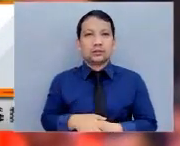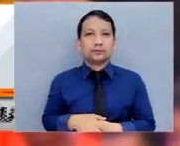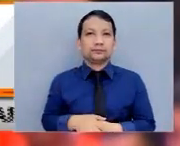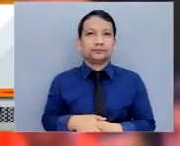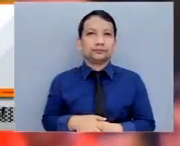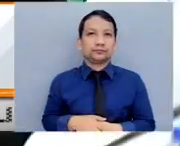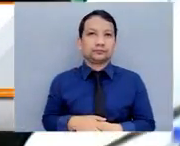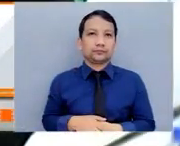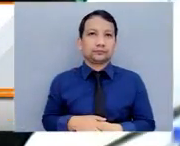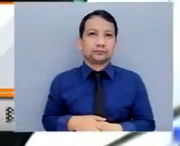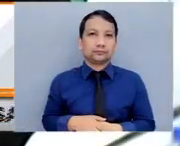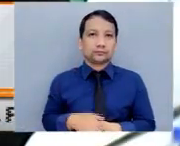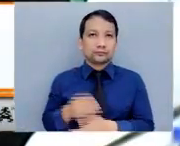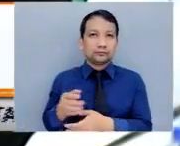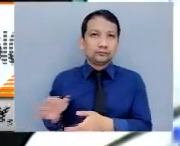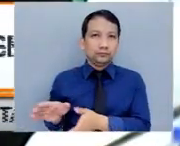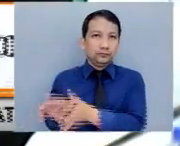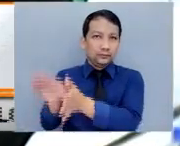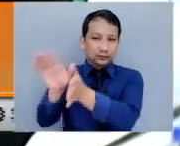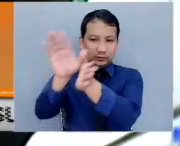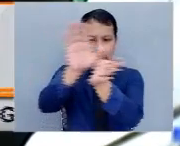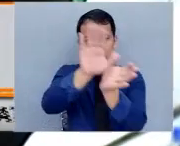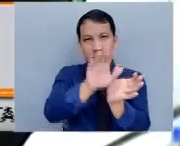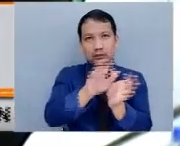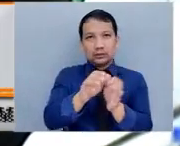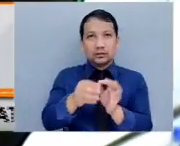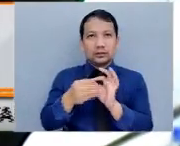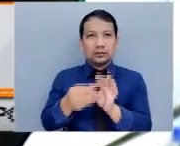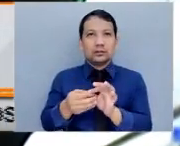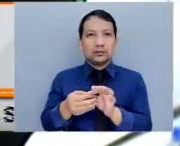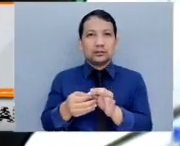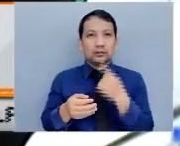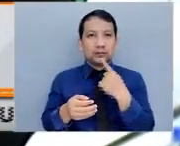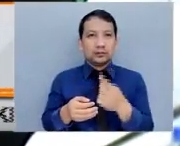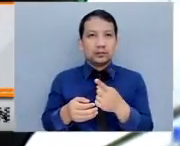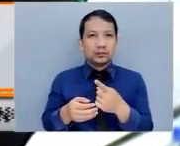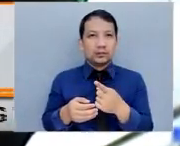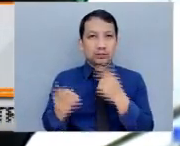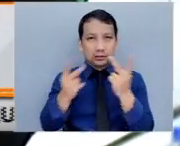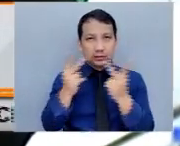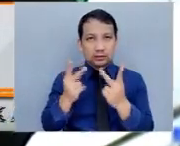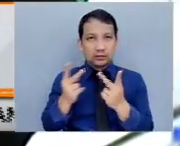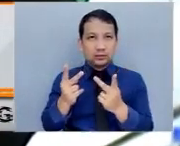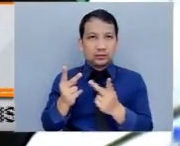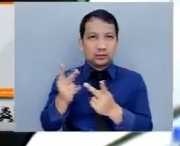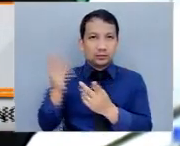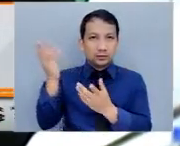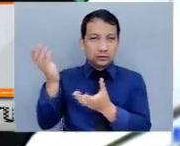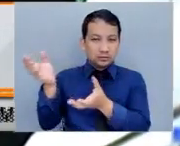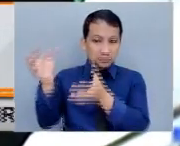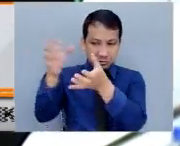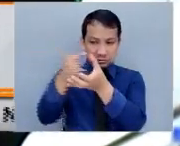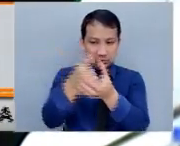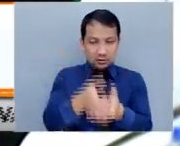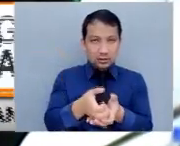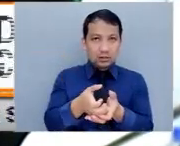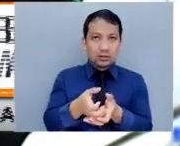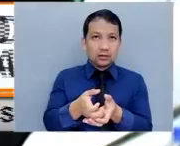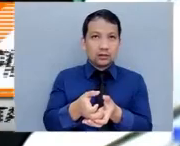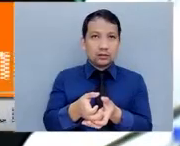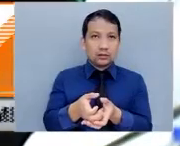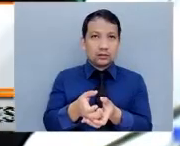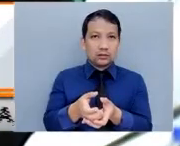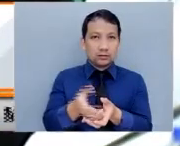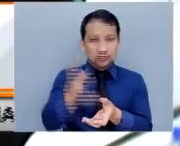kalapati. Maglipad-lipad doon sa paikot. Pagdating naman ng mga bisita nila, ibibigay yung kalapati. Tapos matututo